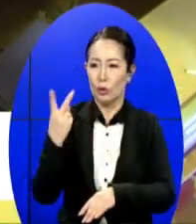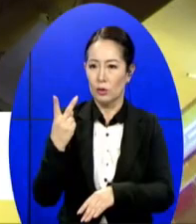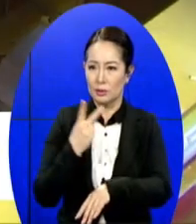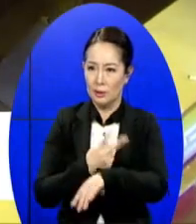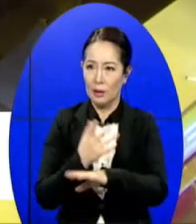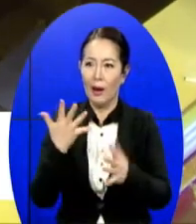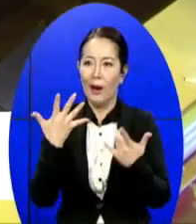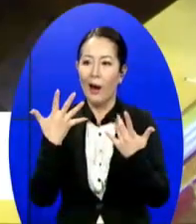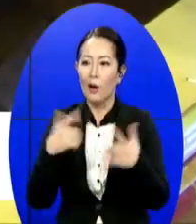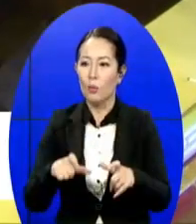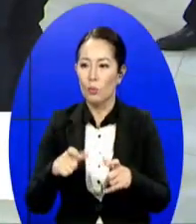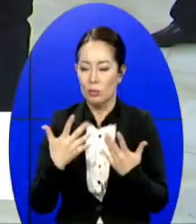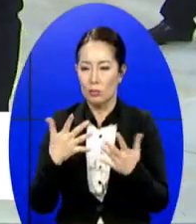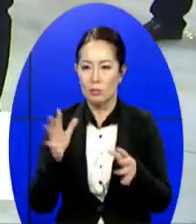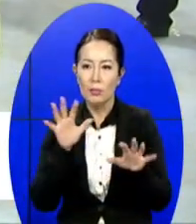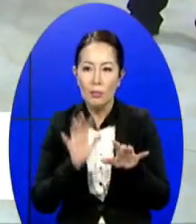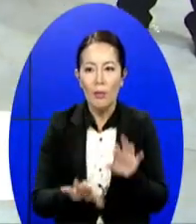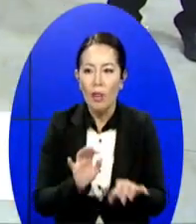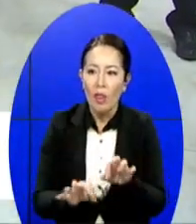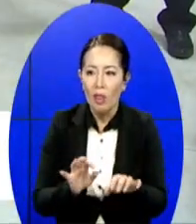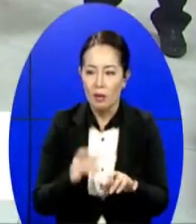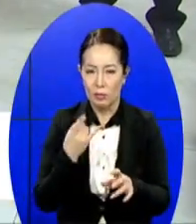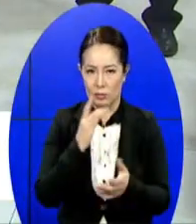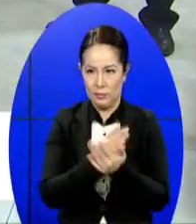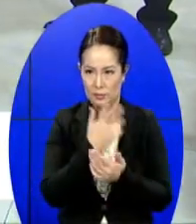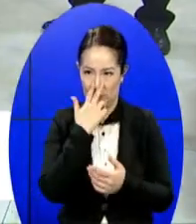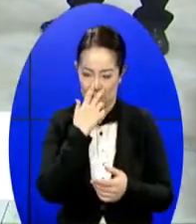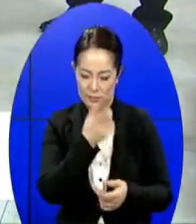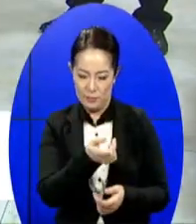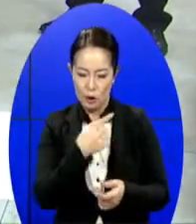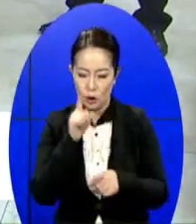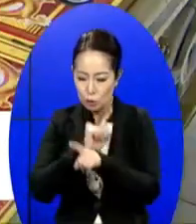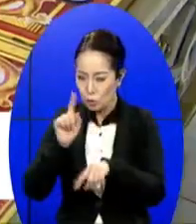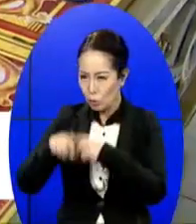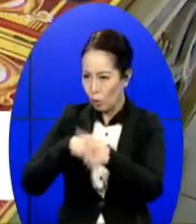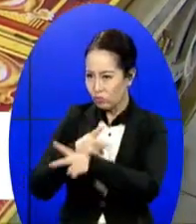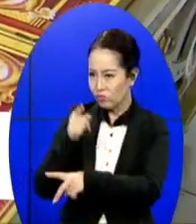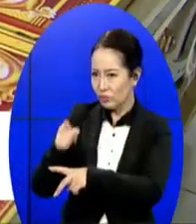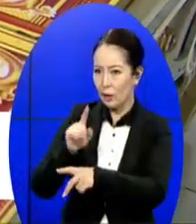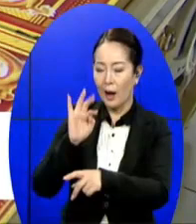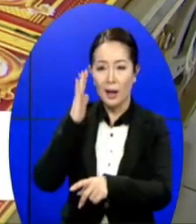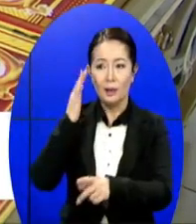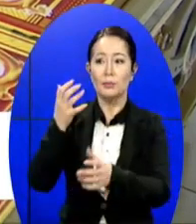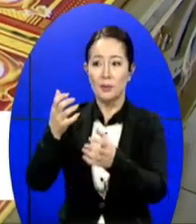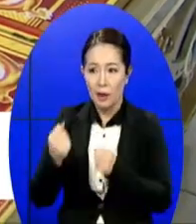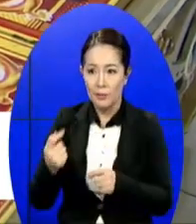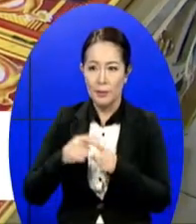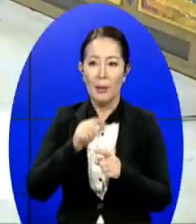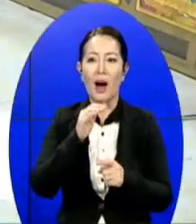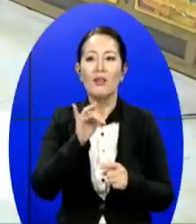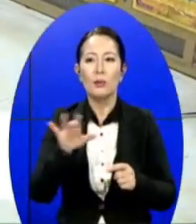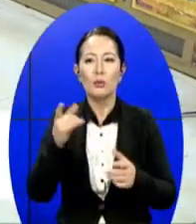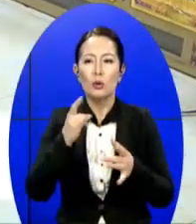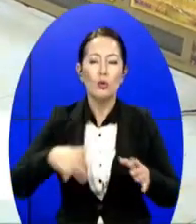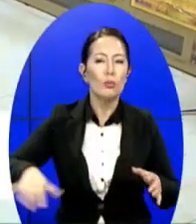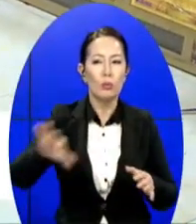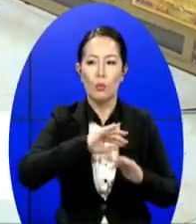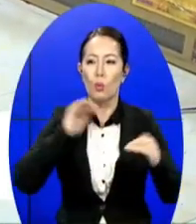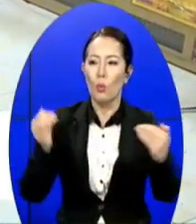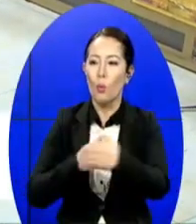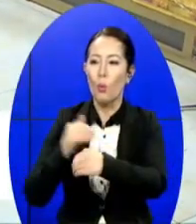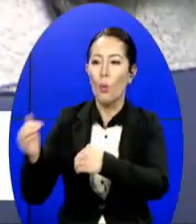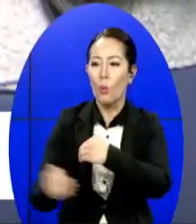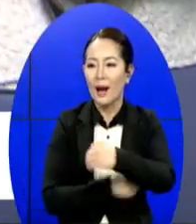үйлчилж байсан юм. Нийслэлийн цагдаагийн бэй бүрэлдэхүүн тус газарт зөрчлийн тухай хуулиар арга хэмжээ авахаас гадна автомат тоглоомнуудыг хураан авсан